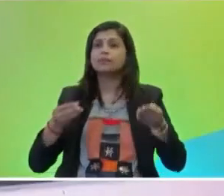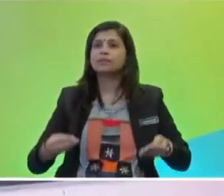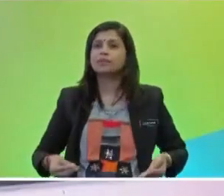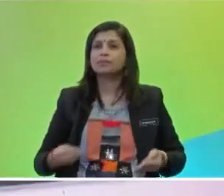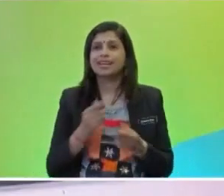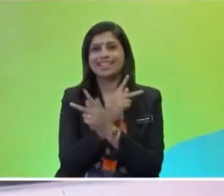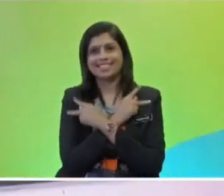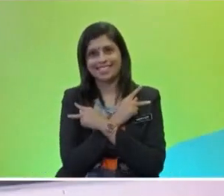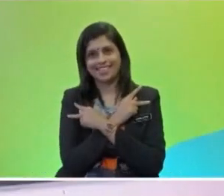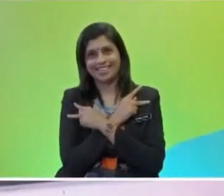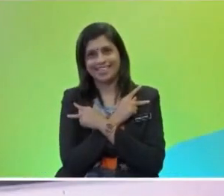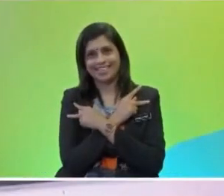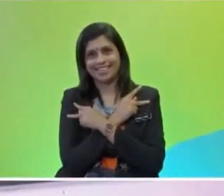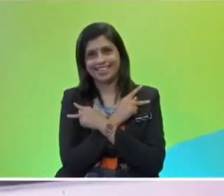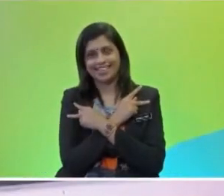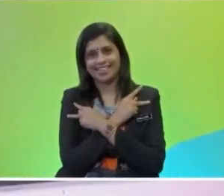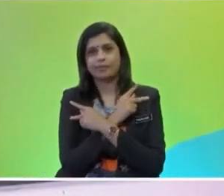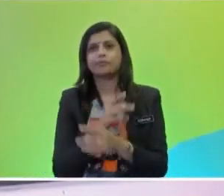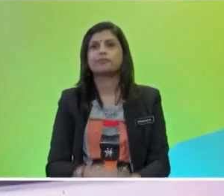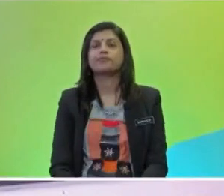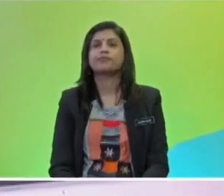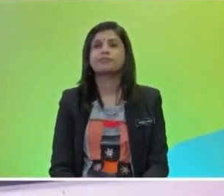Ini gambar yang kita lihat tadi. Okey. Okey.